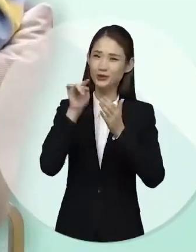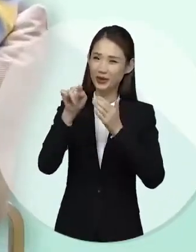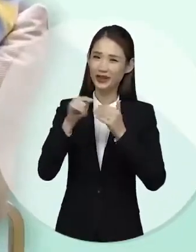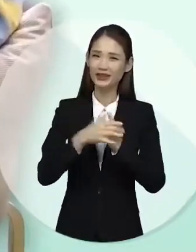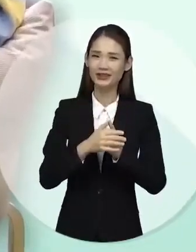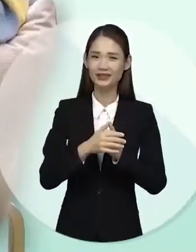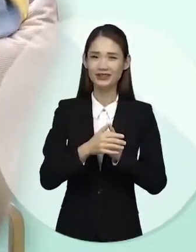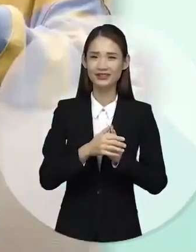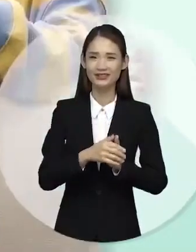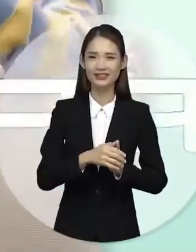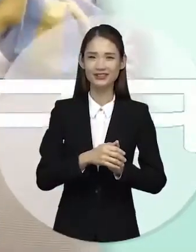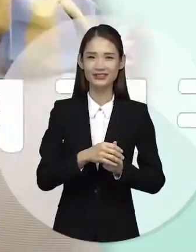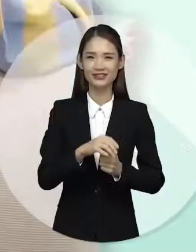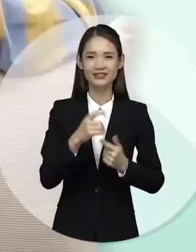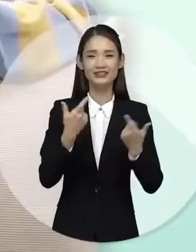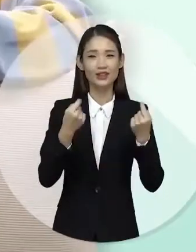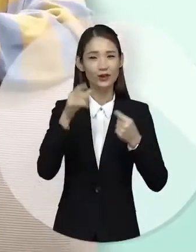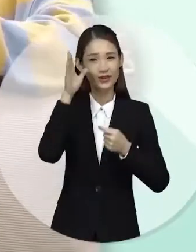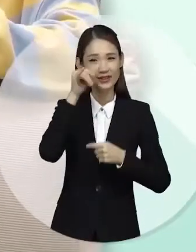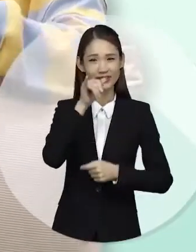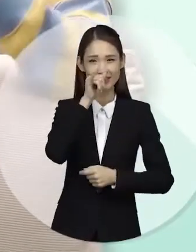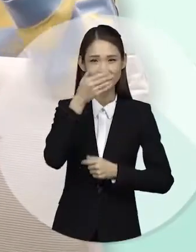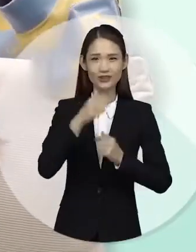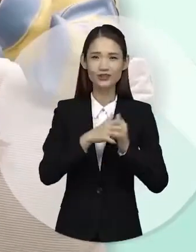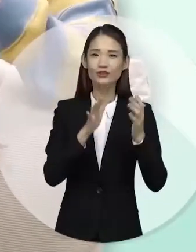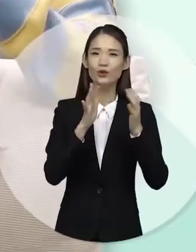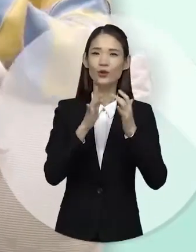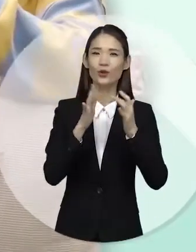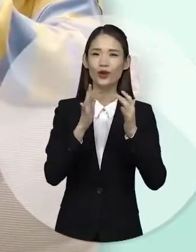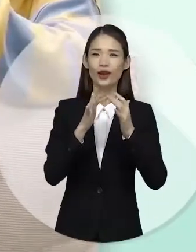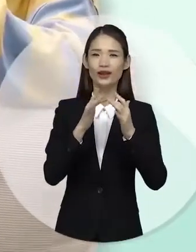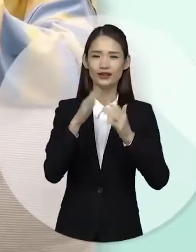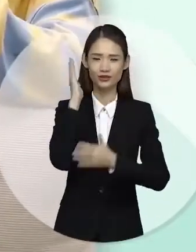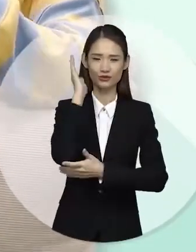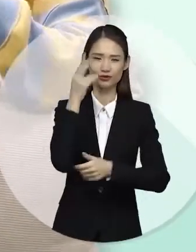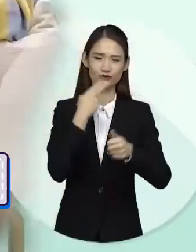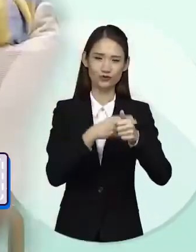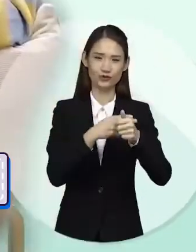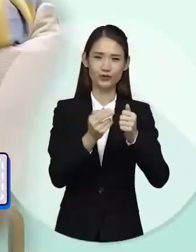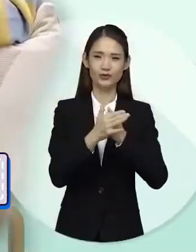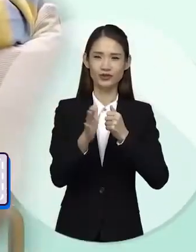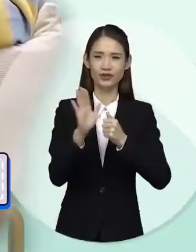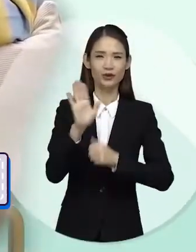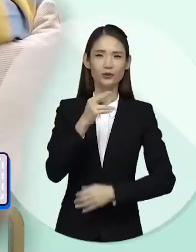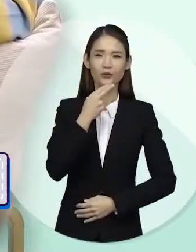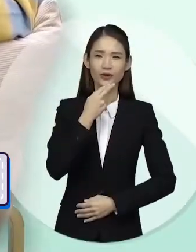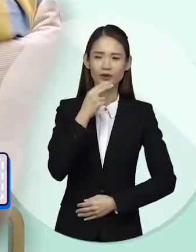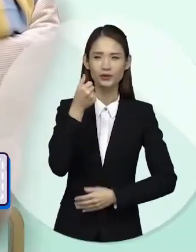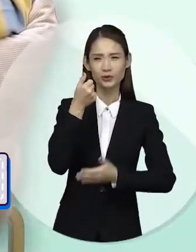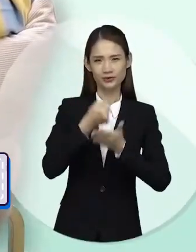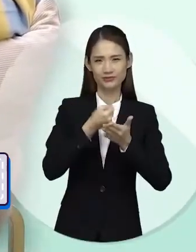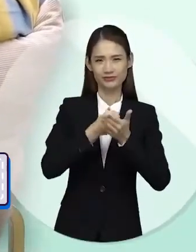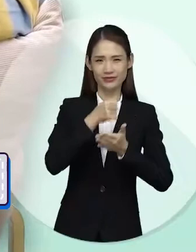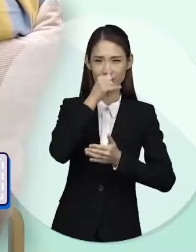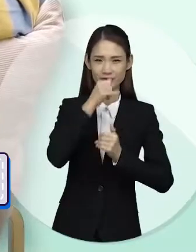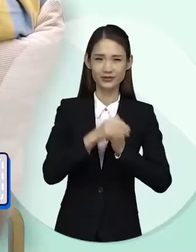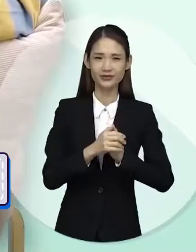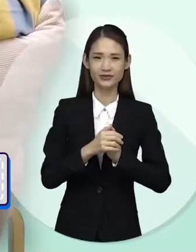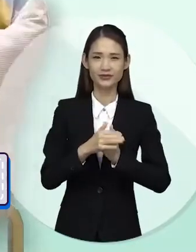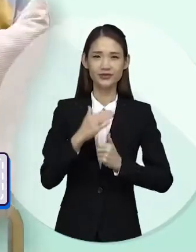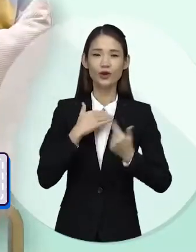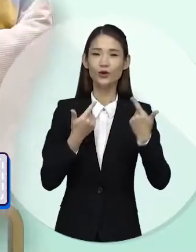마시고. 그런 걸 좀 기대했었는데 사실 우린 지금 온라인 수업 중이잖아. 맞아. 그래가지고 그런 것도 없어서 이건 조금 아쉬운 것